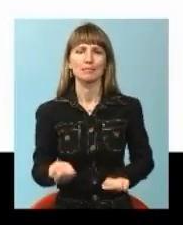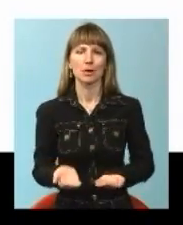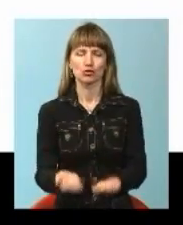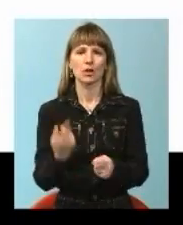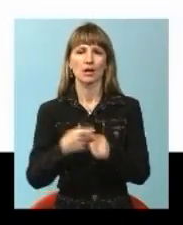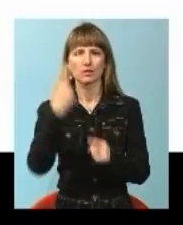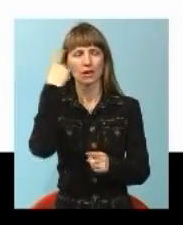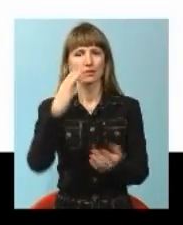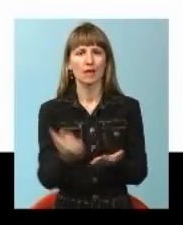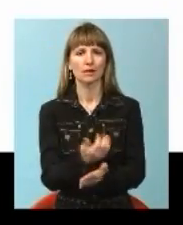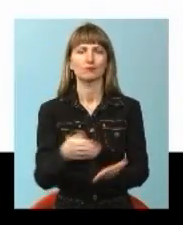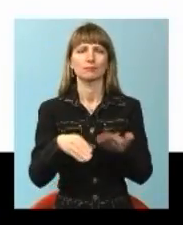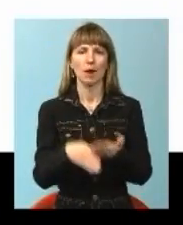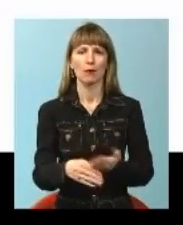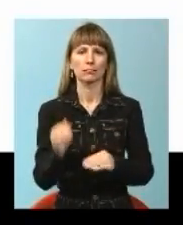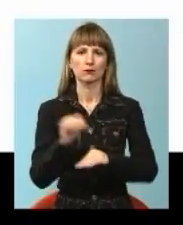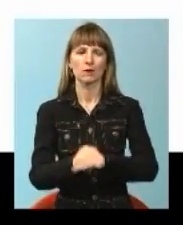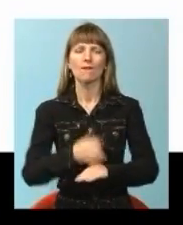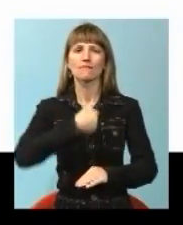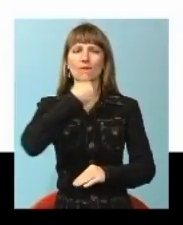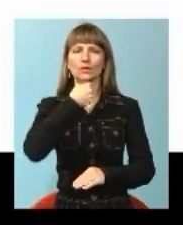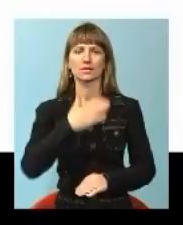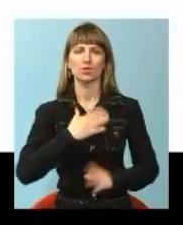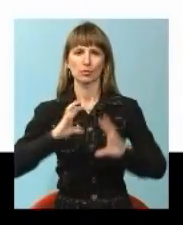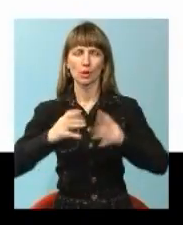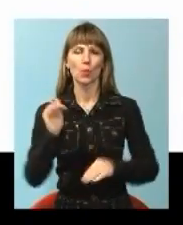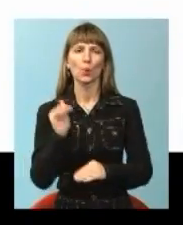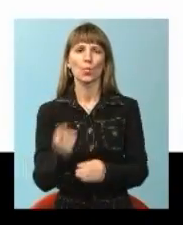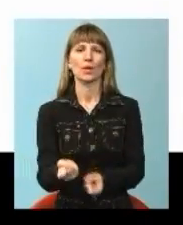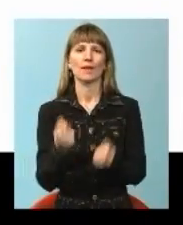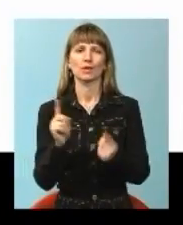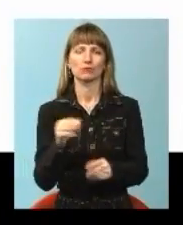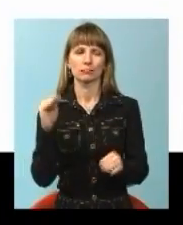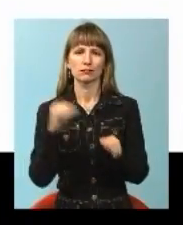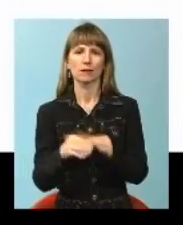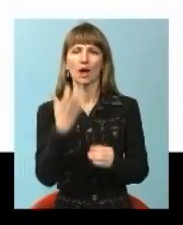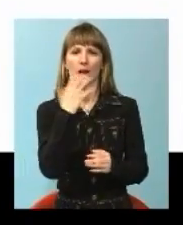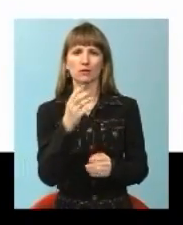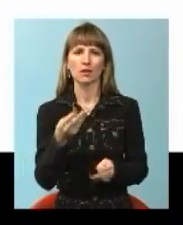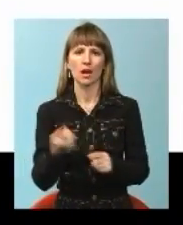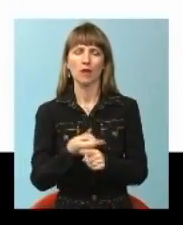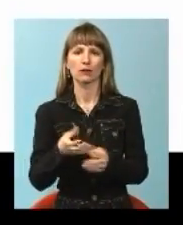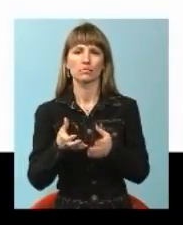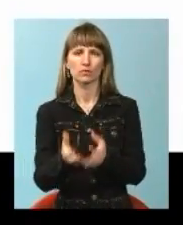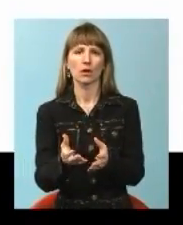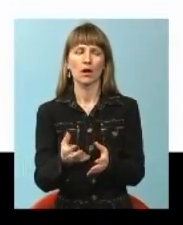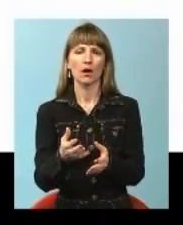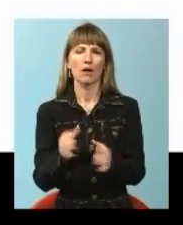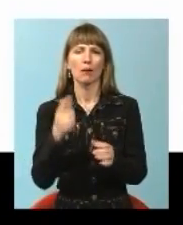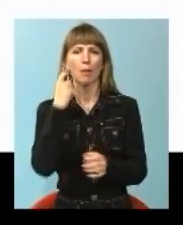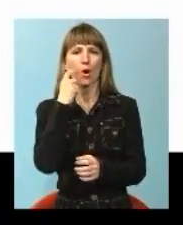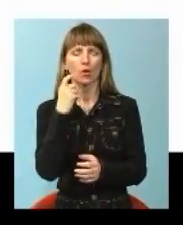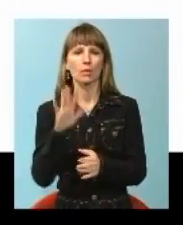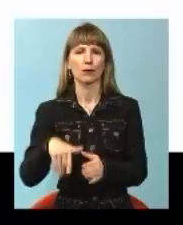ідея допоможе йому визначити вік нашої планети. Уявіть, що ми поклали дві свіжоспечені картоплини у морозилку, а потім